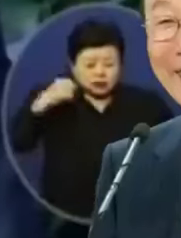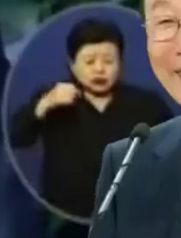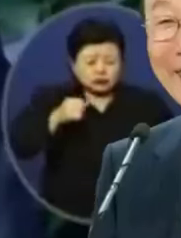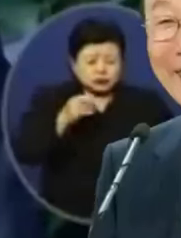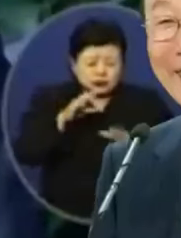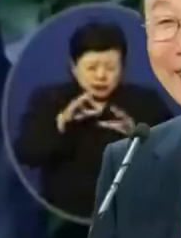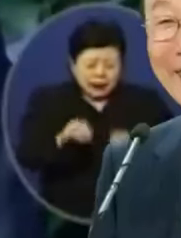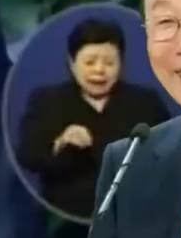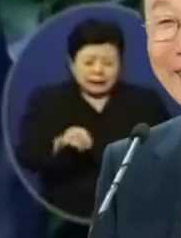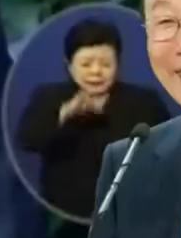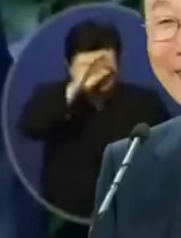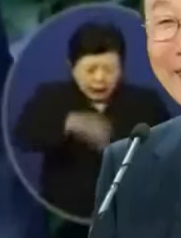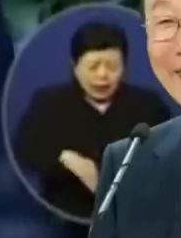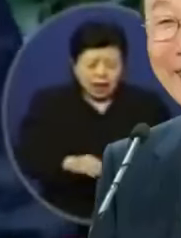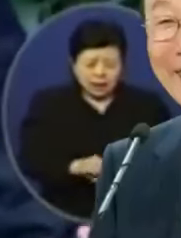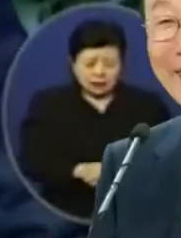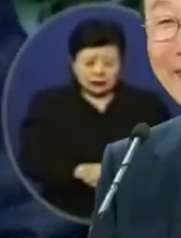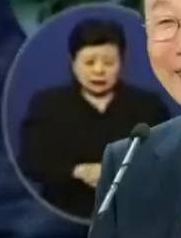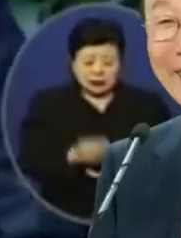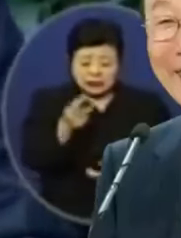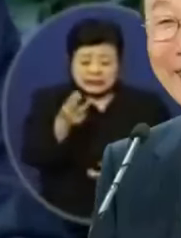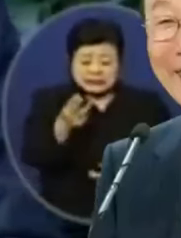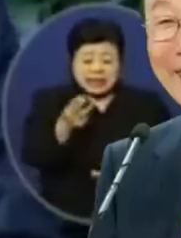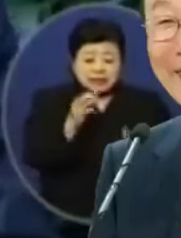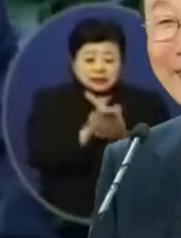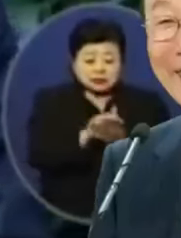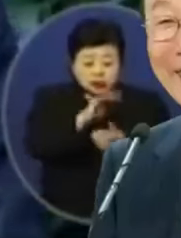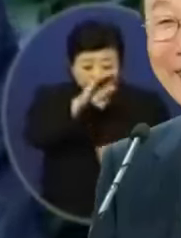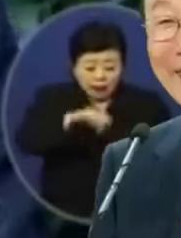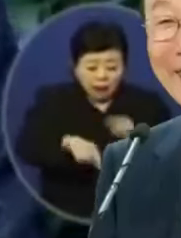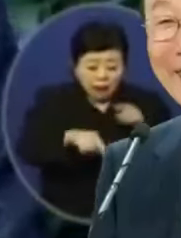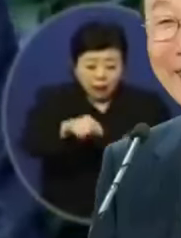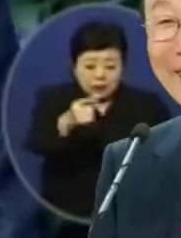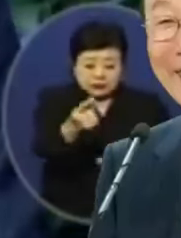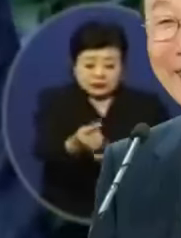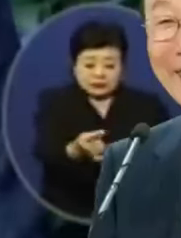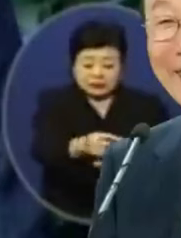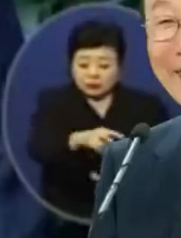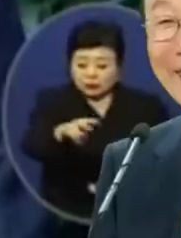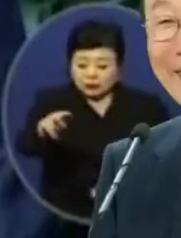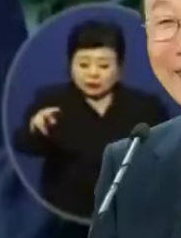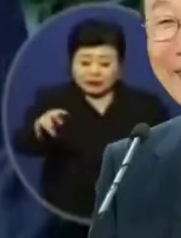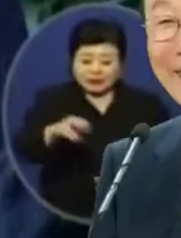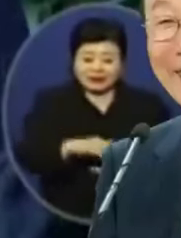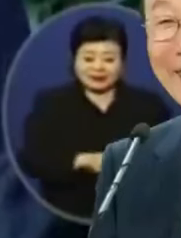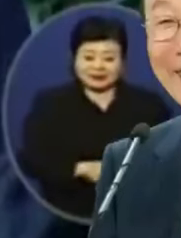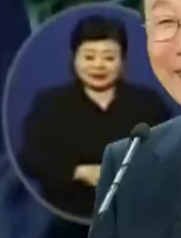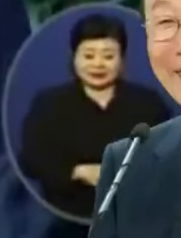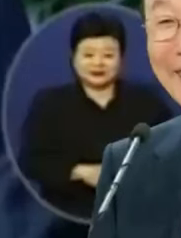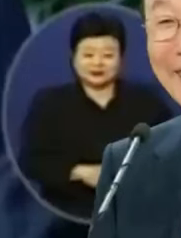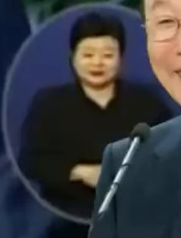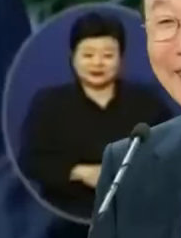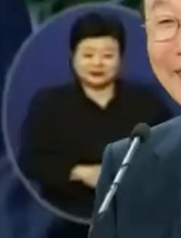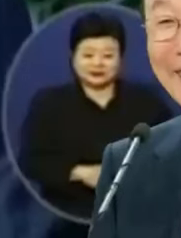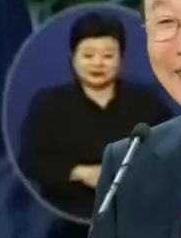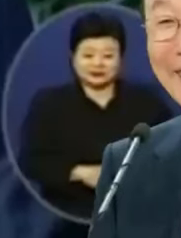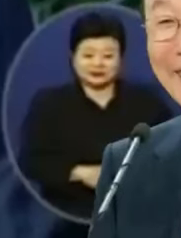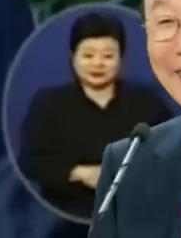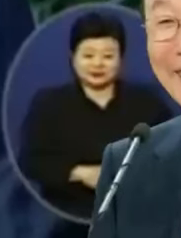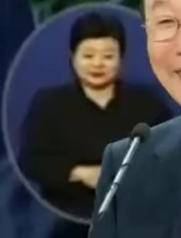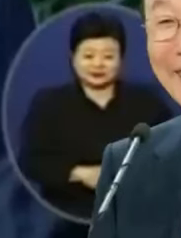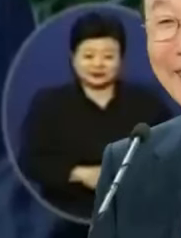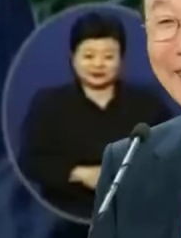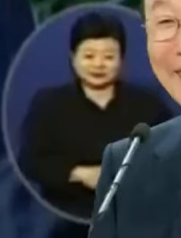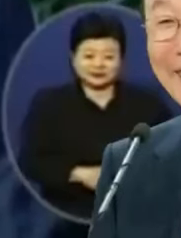나오너라. 세 사람이 나왔어요. 좀 더 시위를 했으면 좋겠다고 저는